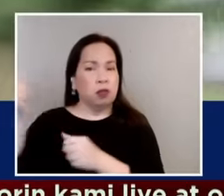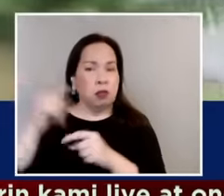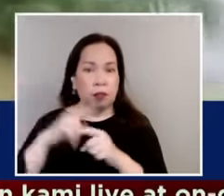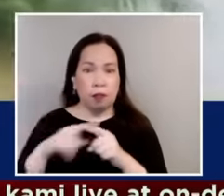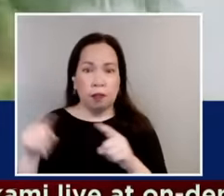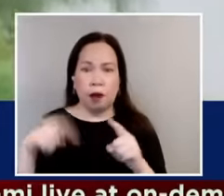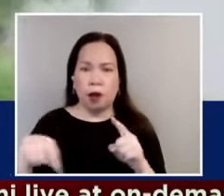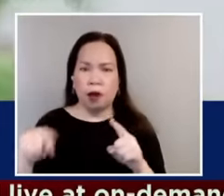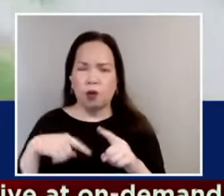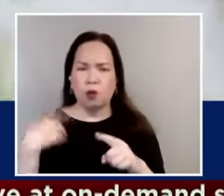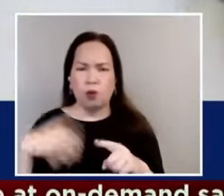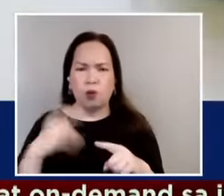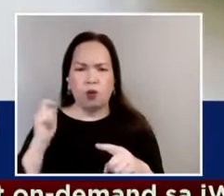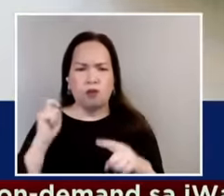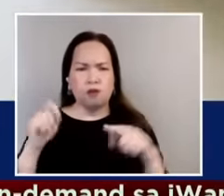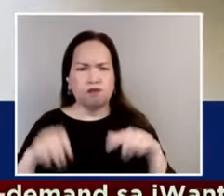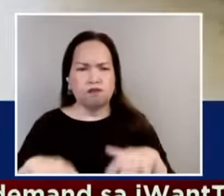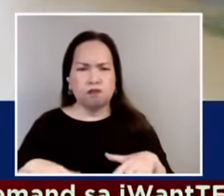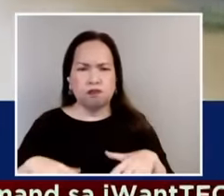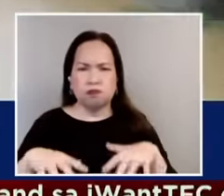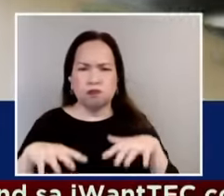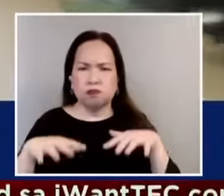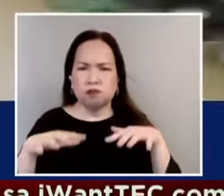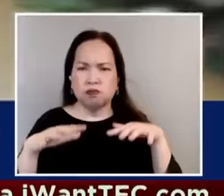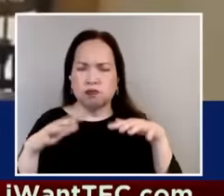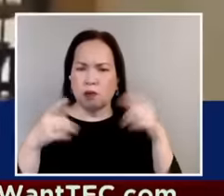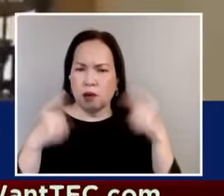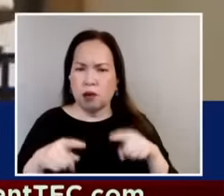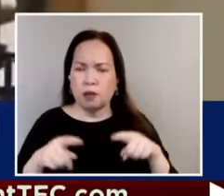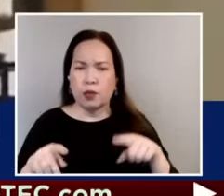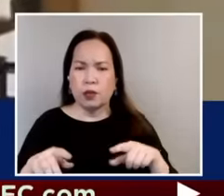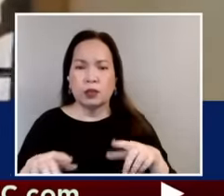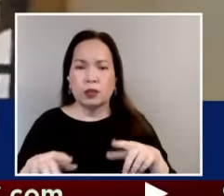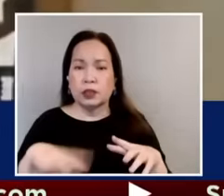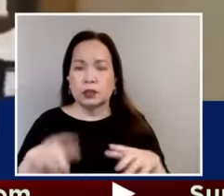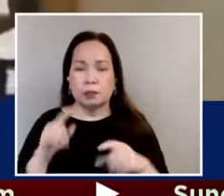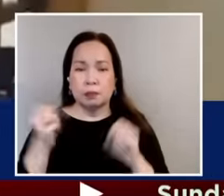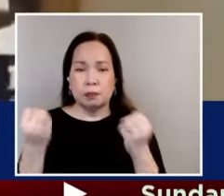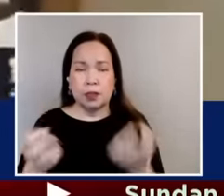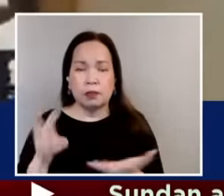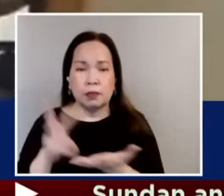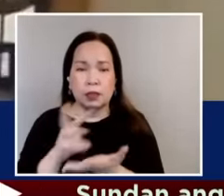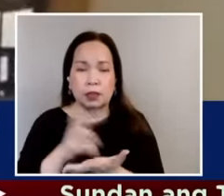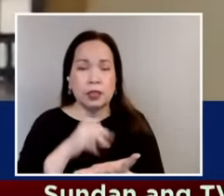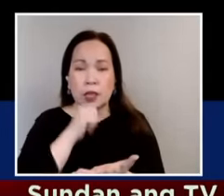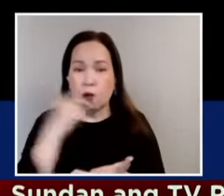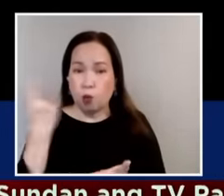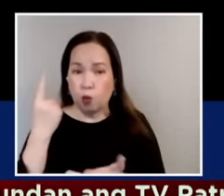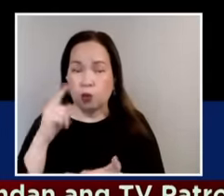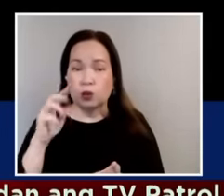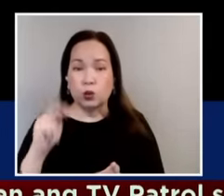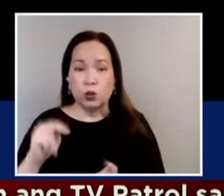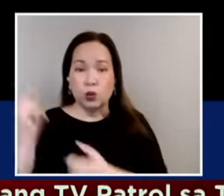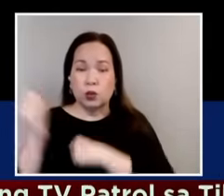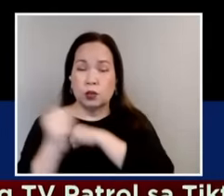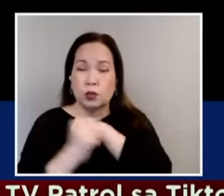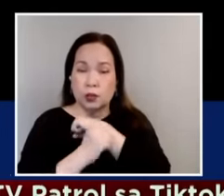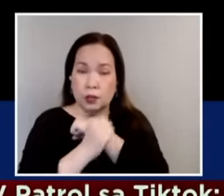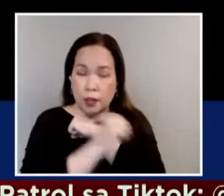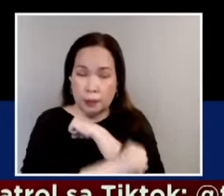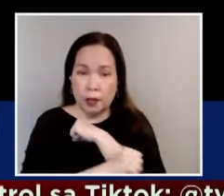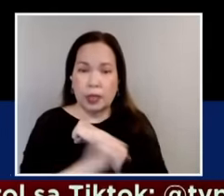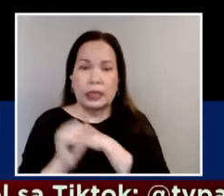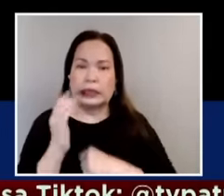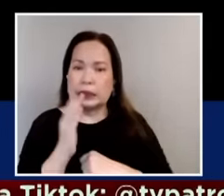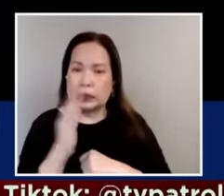mabilis ang pagtaas ng bahang nagpalubog sa maraming bayan, hindi lang sa Northern Samar, kundi maging sa Eastern Samar